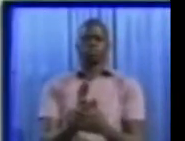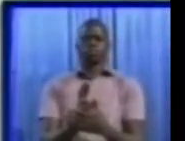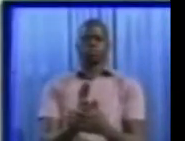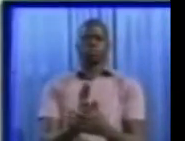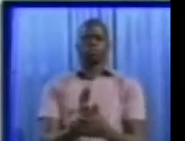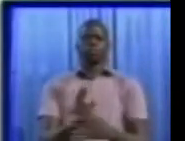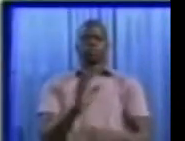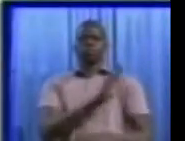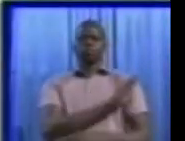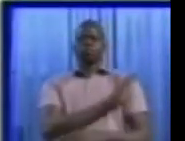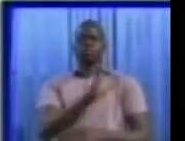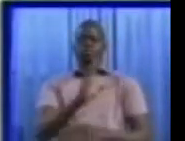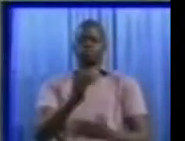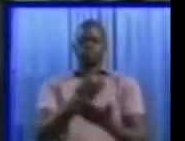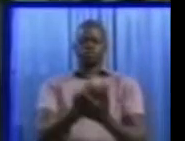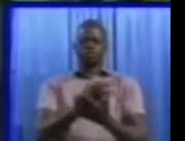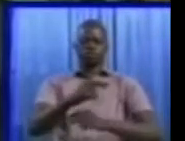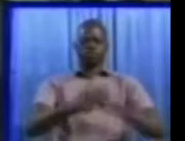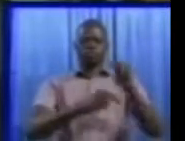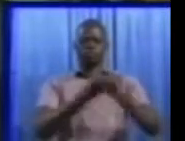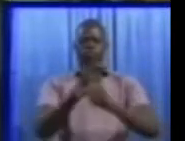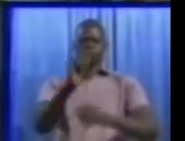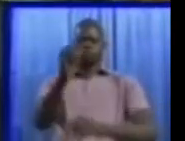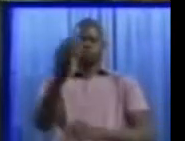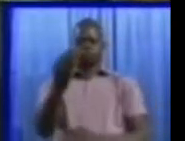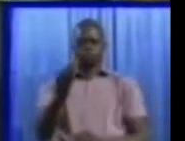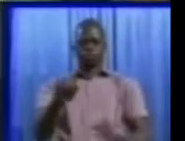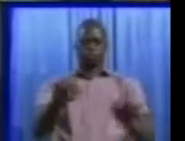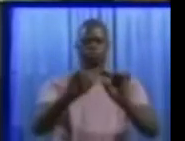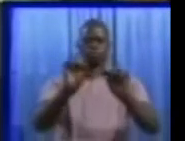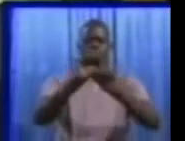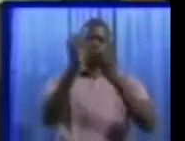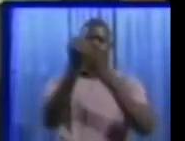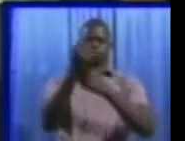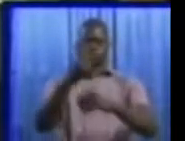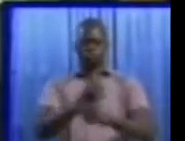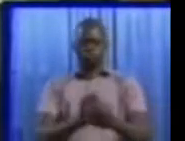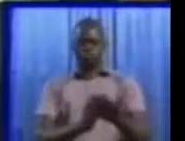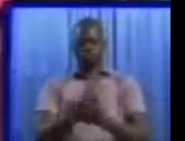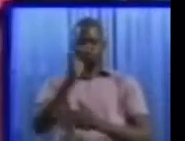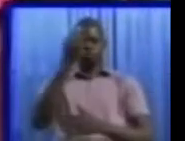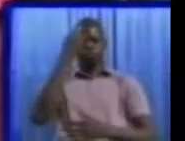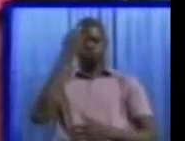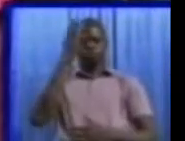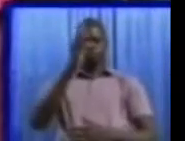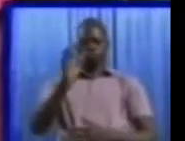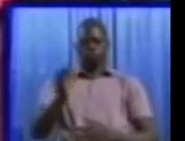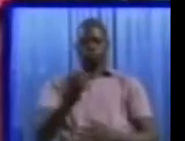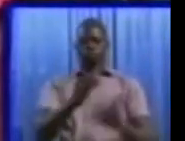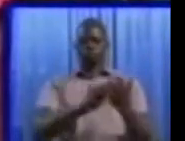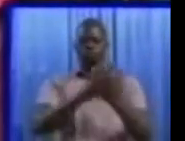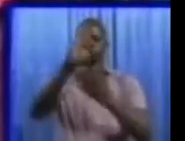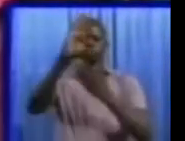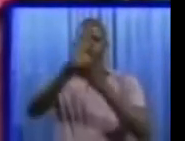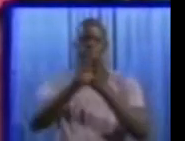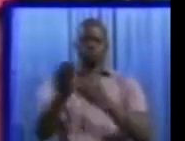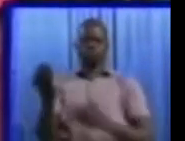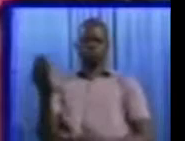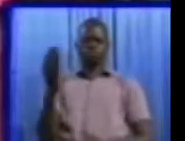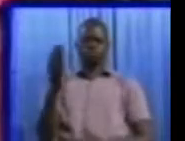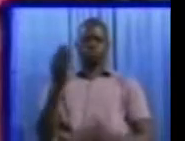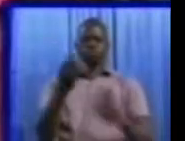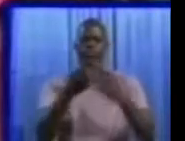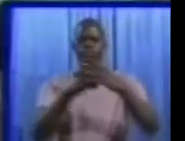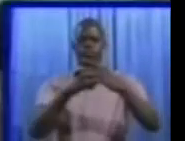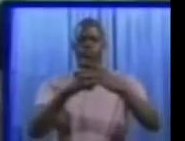Le renforcement des fonds nationaux, point 4 des mesures sociales, prises par le gouvernement burkinabé le 11 septembre dernier, est à sa phase de mise